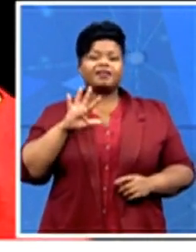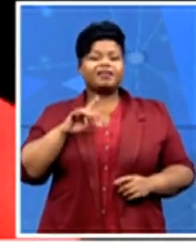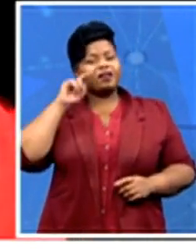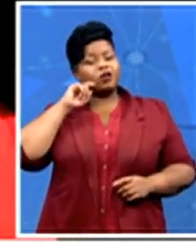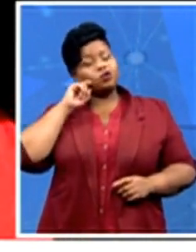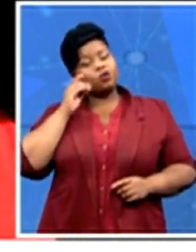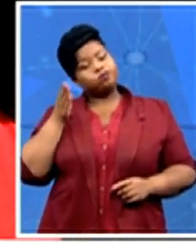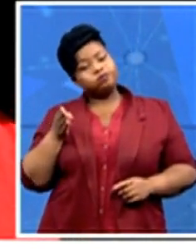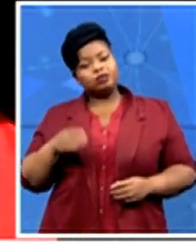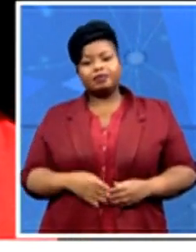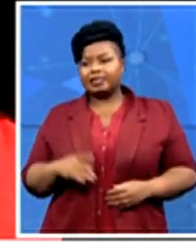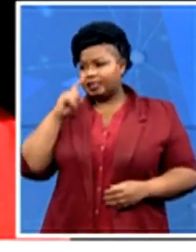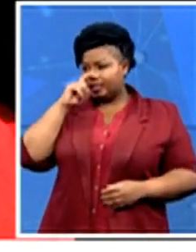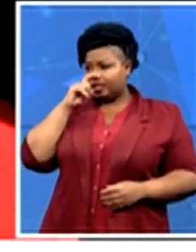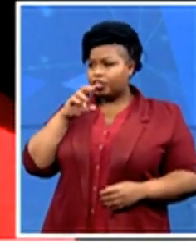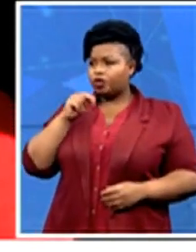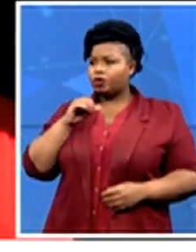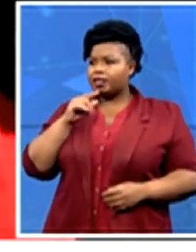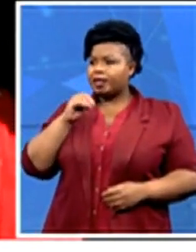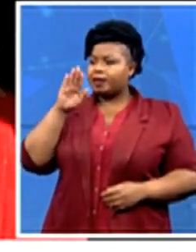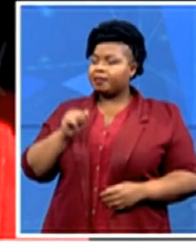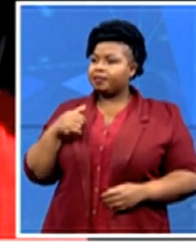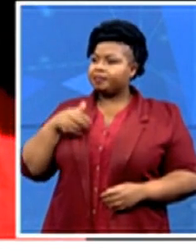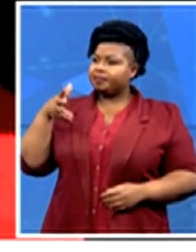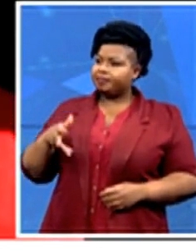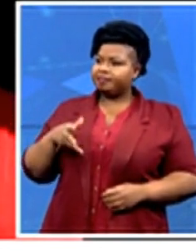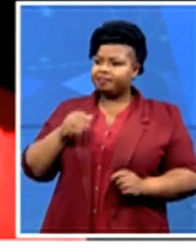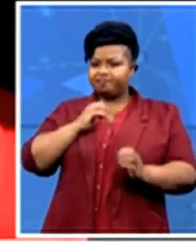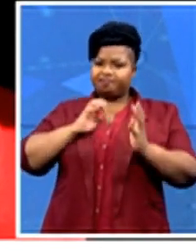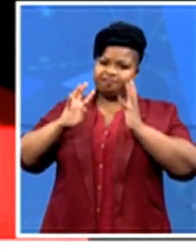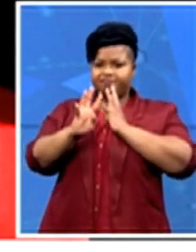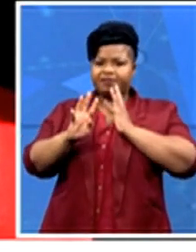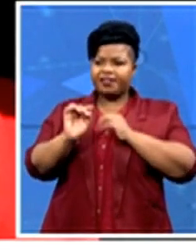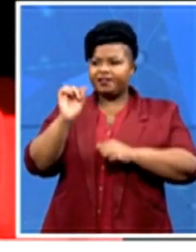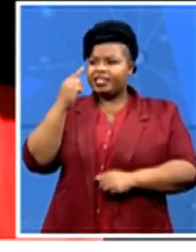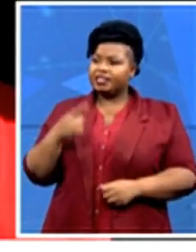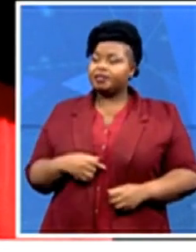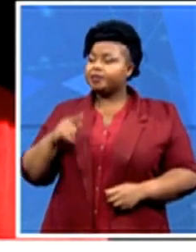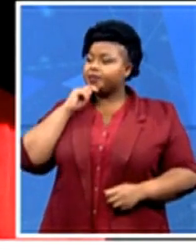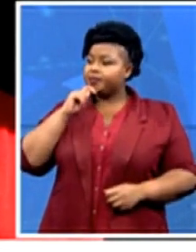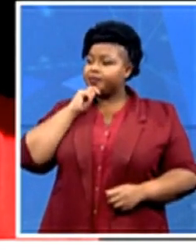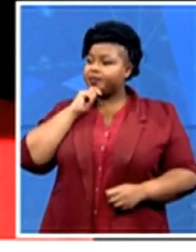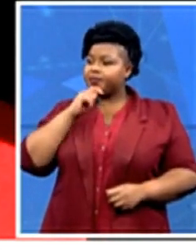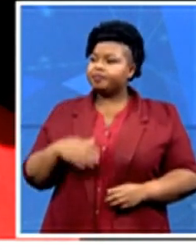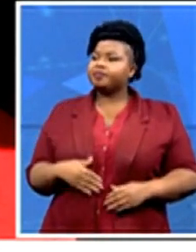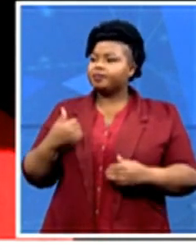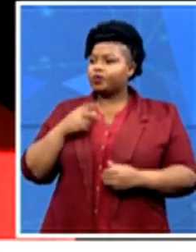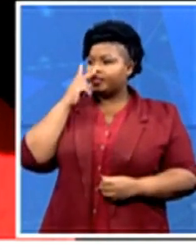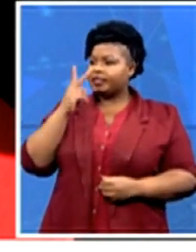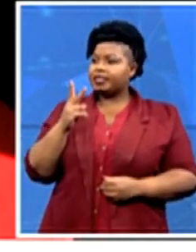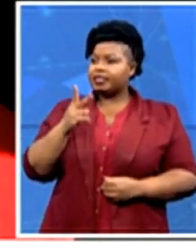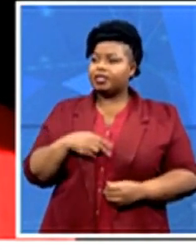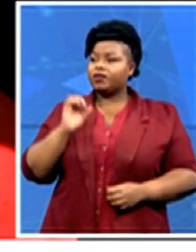here this morning, first in line. Sis Nonceba, a very good morning to you. Sakubona ukuthi uqale ngoqala apha elayinini apha